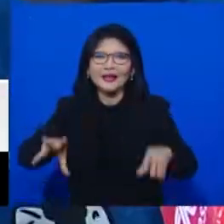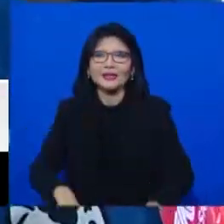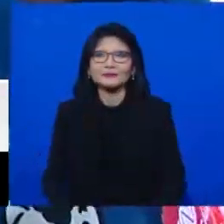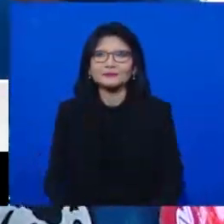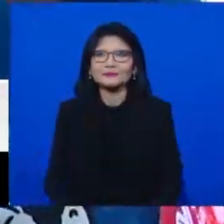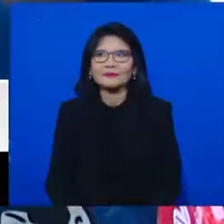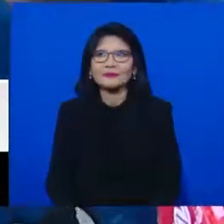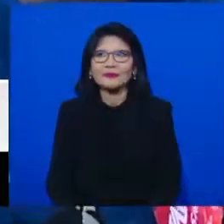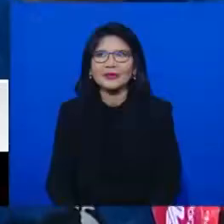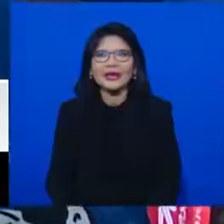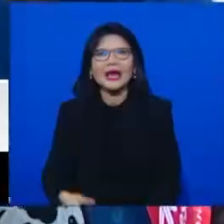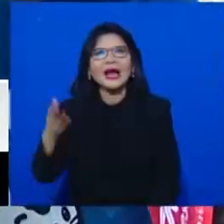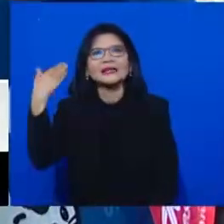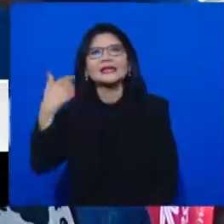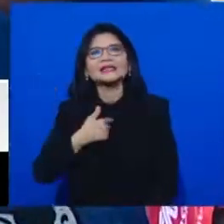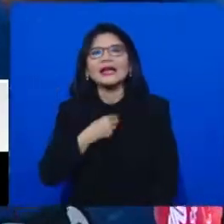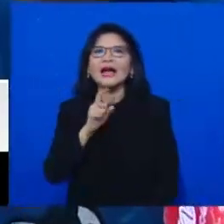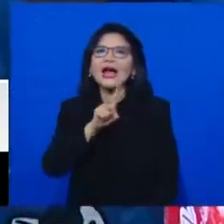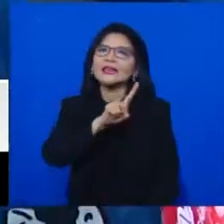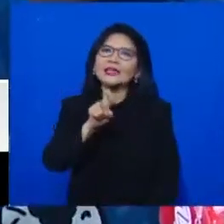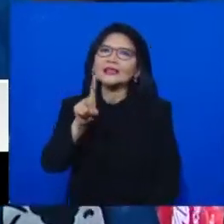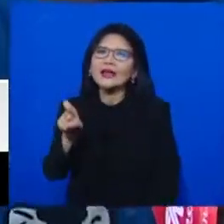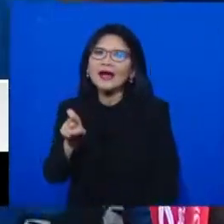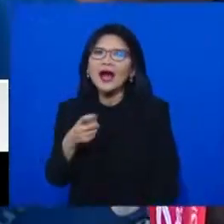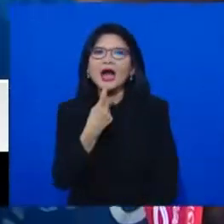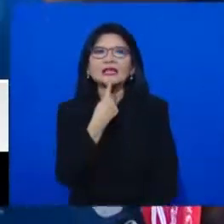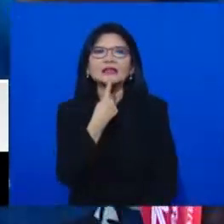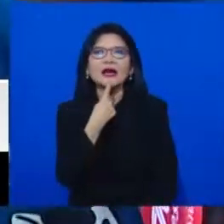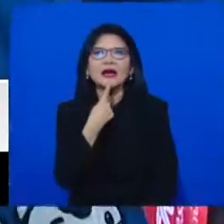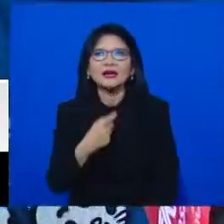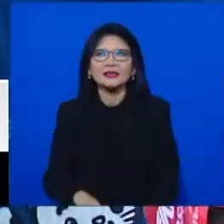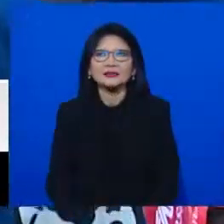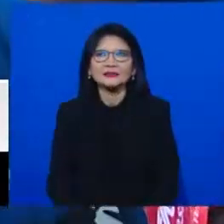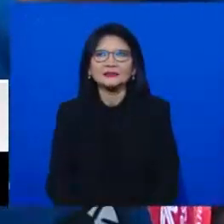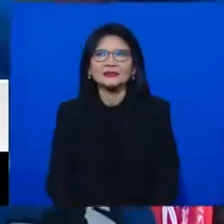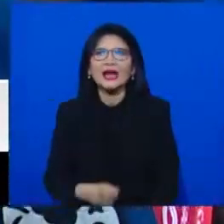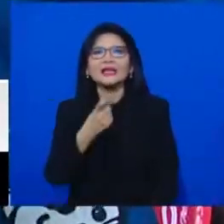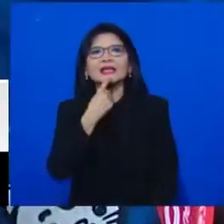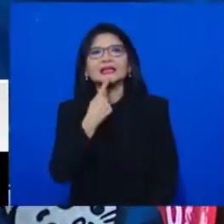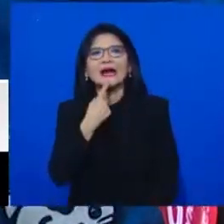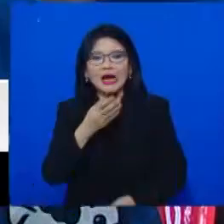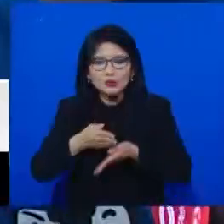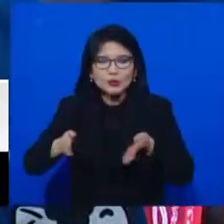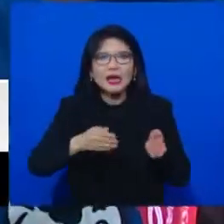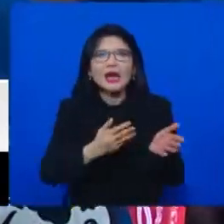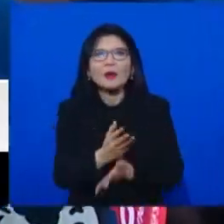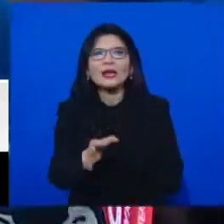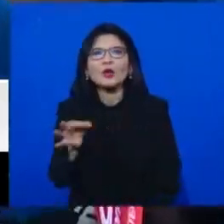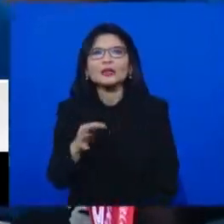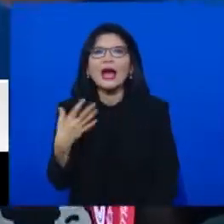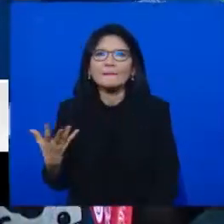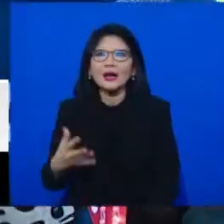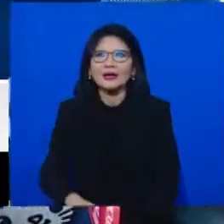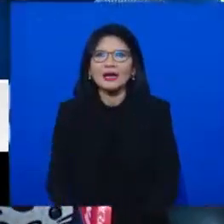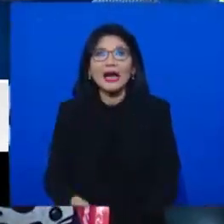Nah, tadi Ari nanyain tentang lebih kuat yang mana, lebih kuat yang mana gitu. Ternyata Ari baru tahu